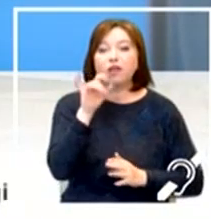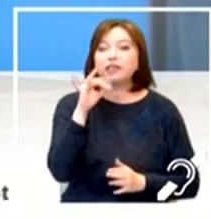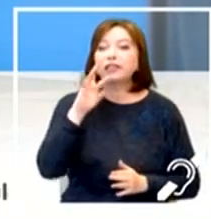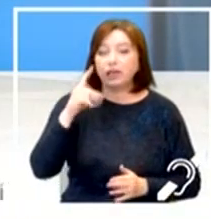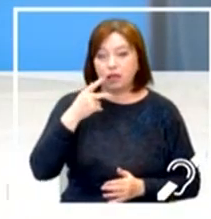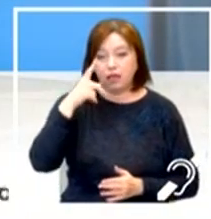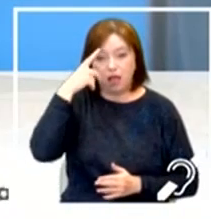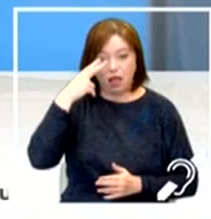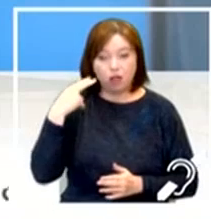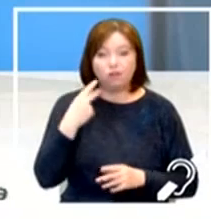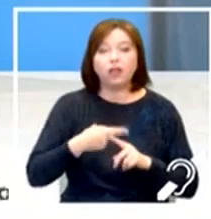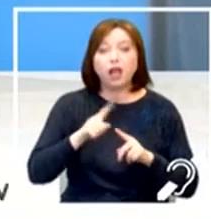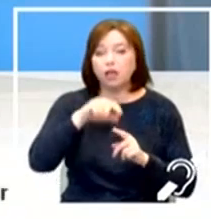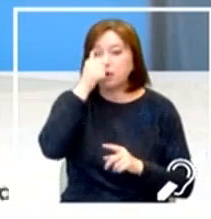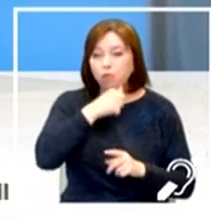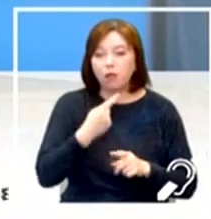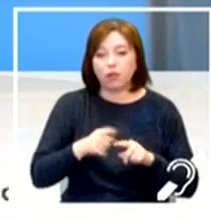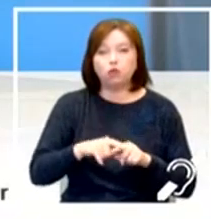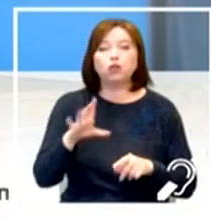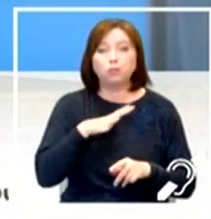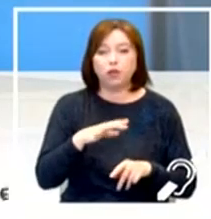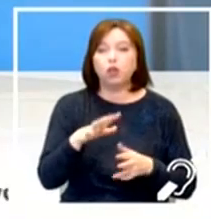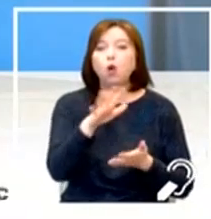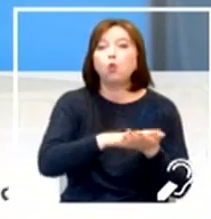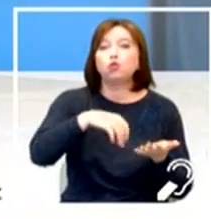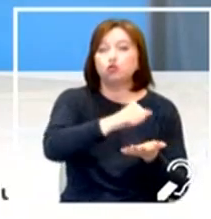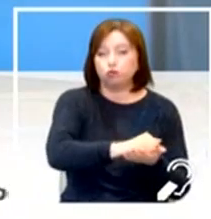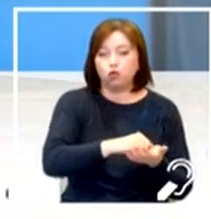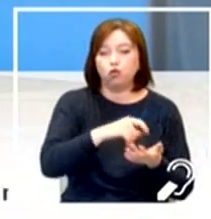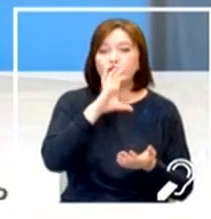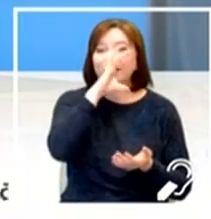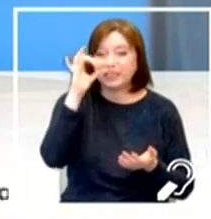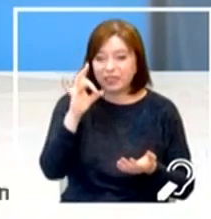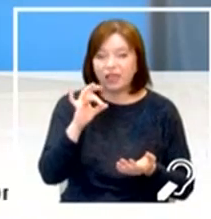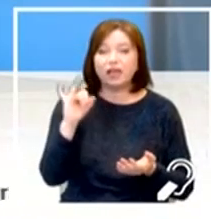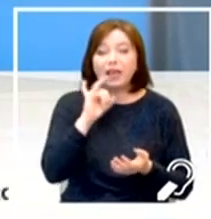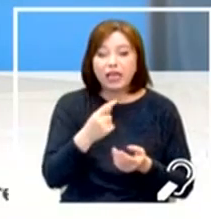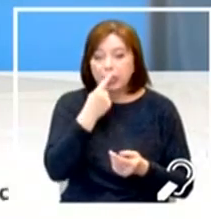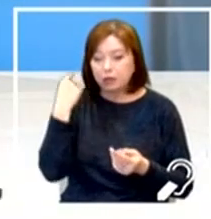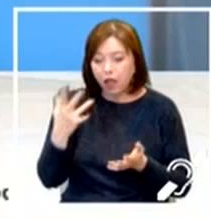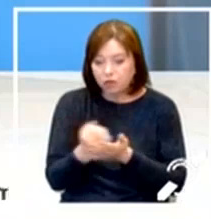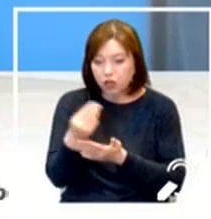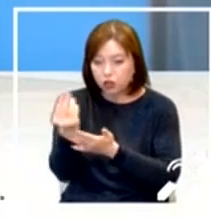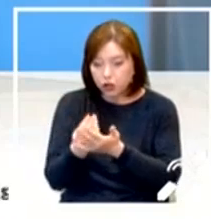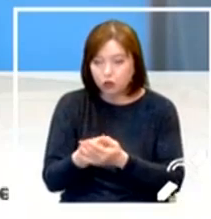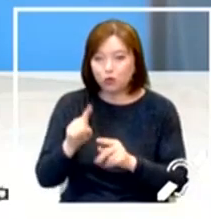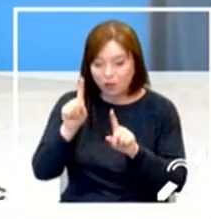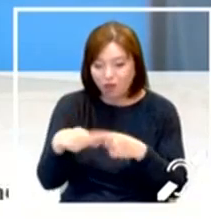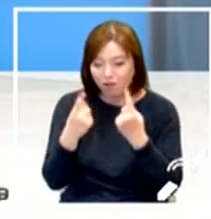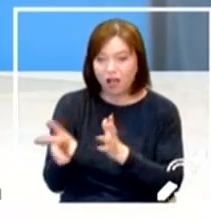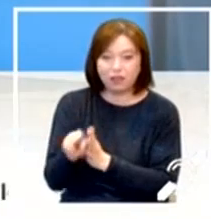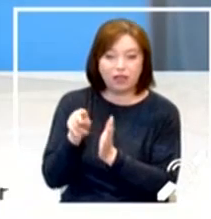Este de fapt o troiță distrusă de sovietici și reconstruită pe baza unui proiect descoperit recent. Monumentul care va